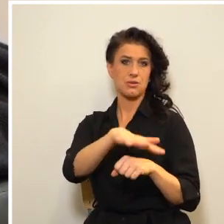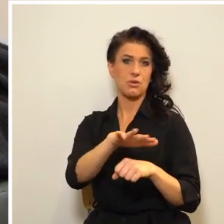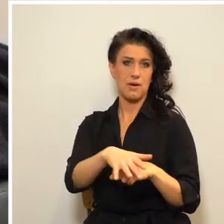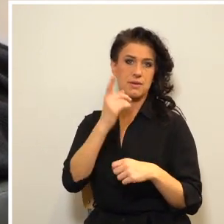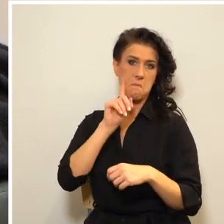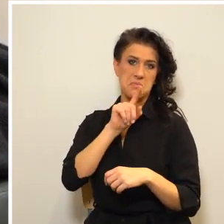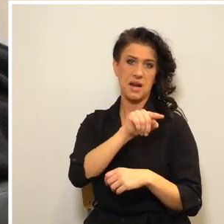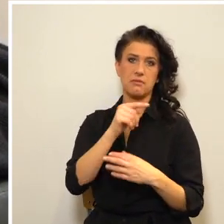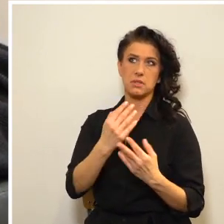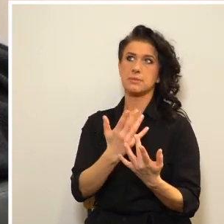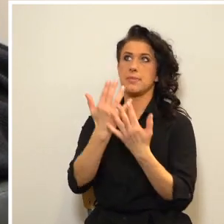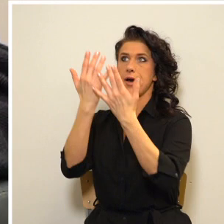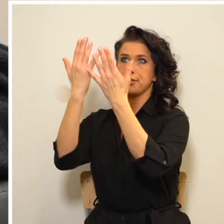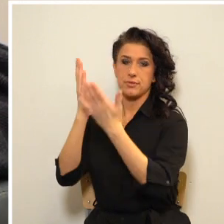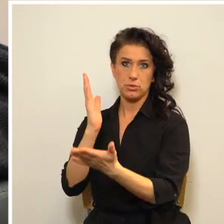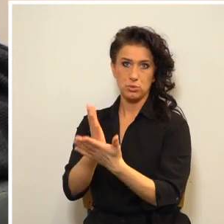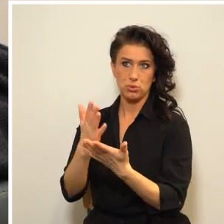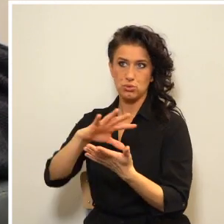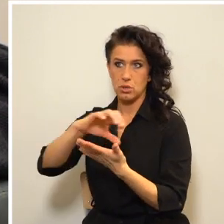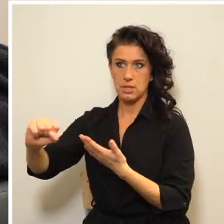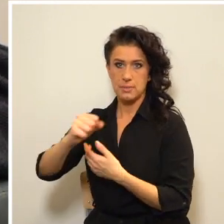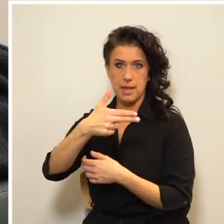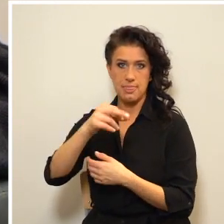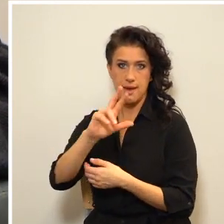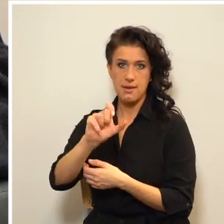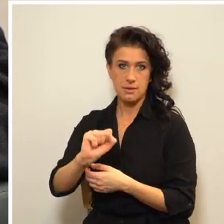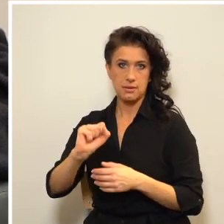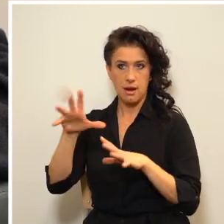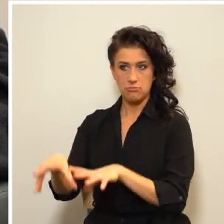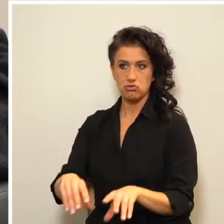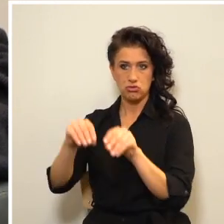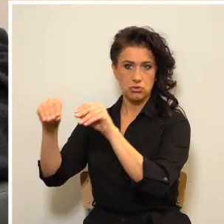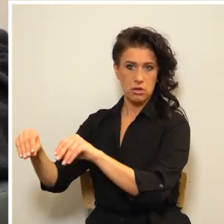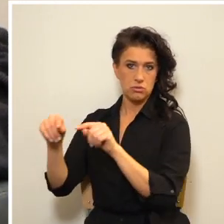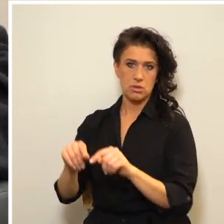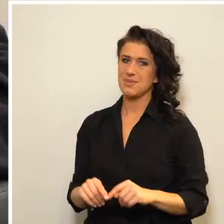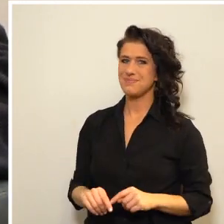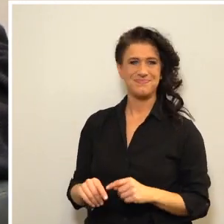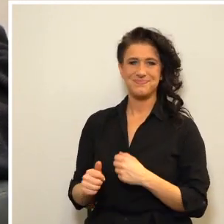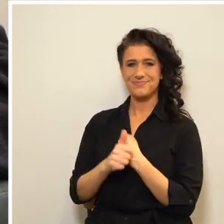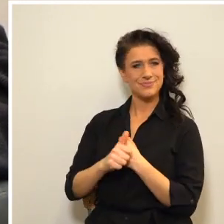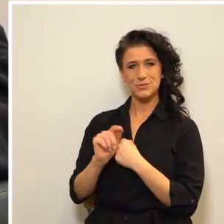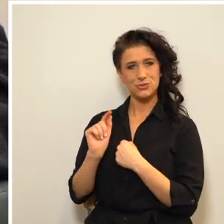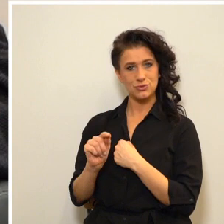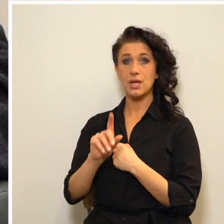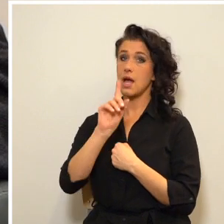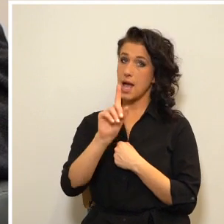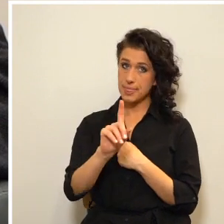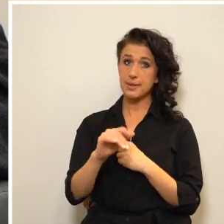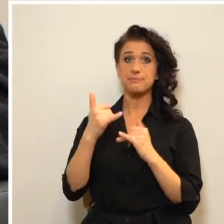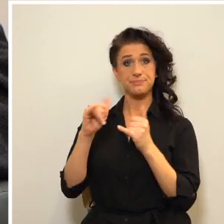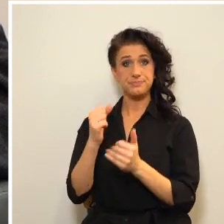jakby o doznało uszczerbku wskutek tej posługi ale ta druga strona medalu